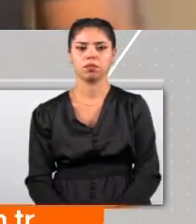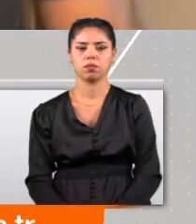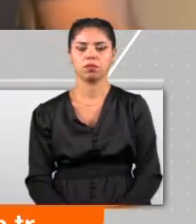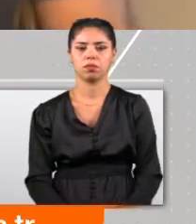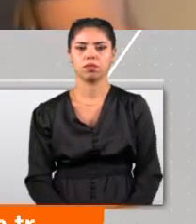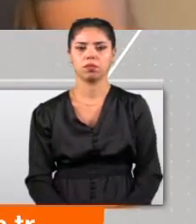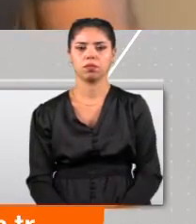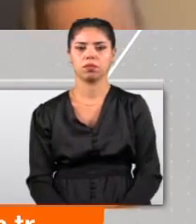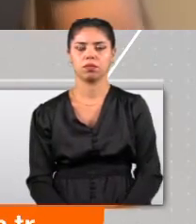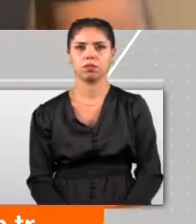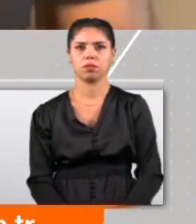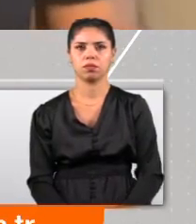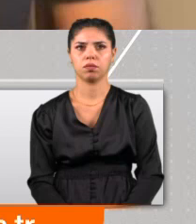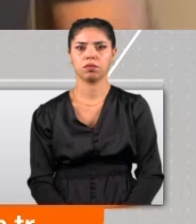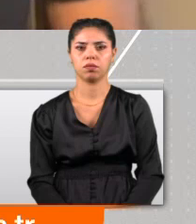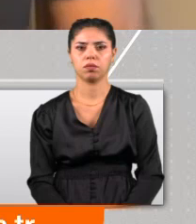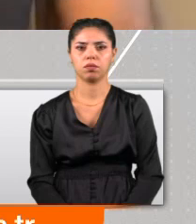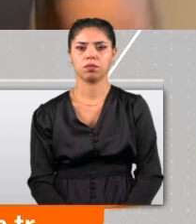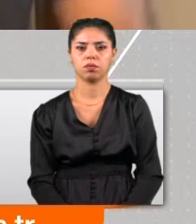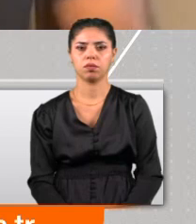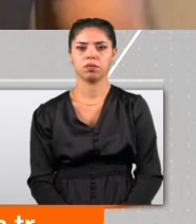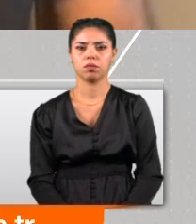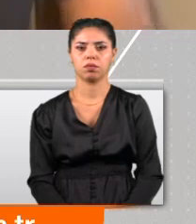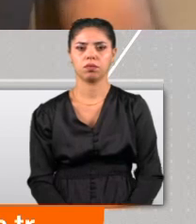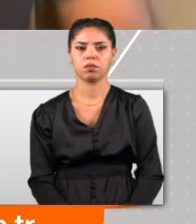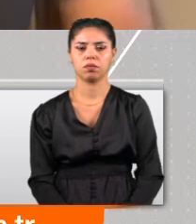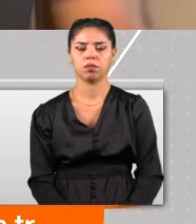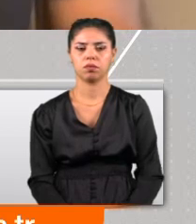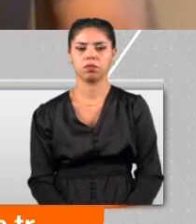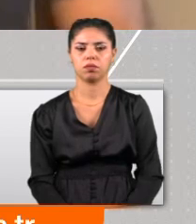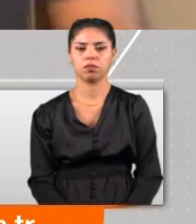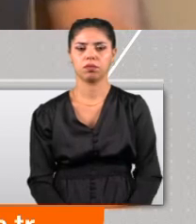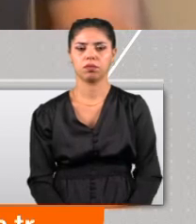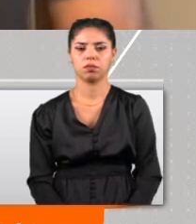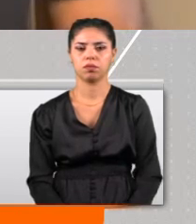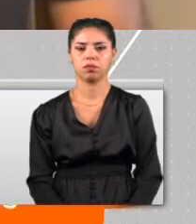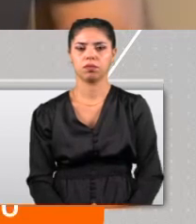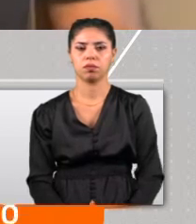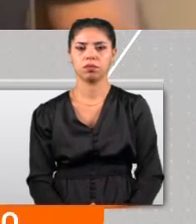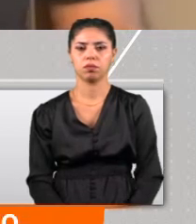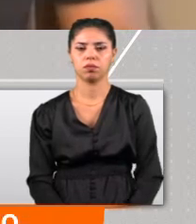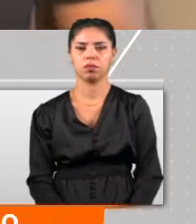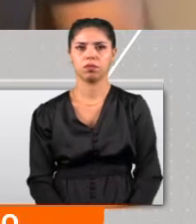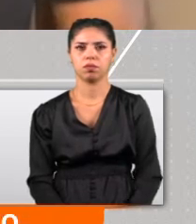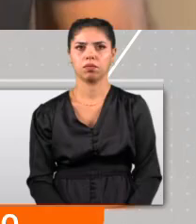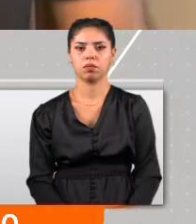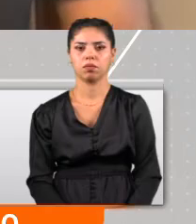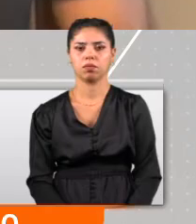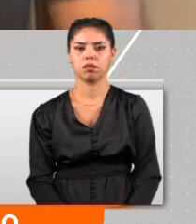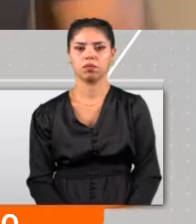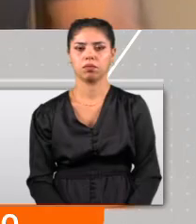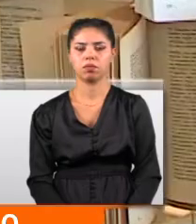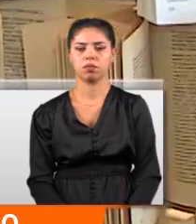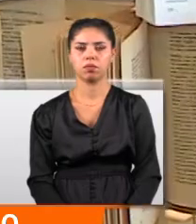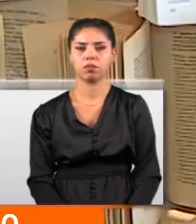ilgili, pedofiliyle ilgili bilgiler paylaşıyorsa sizin de seviye atlayabiliyor olmanız için bu tarz paylaşımlar yapmanızı sizden